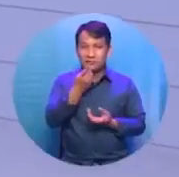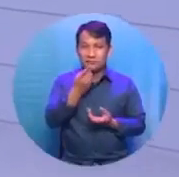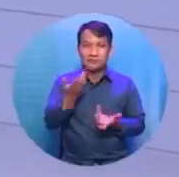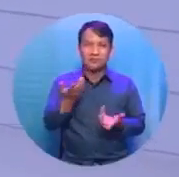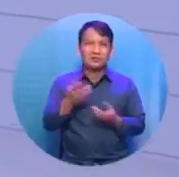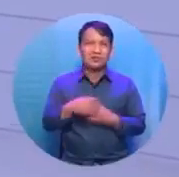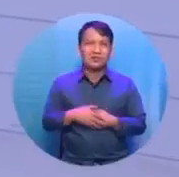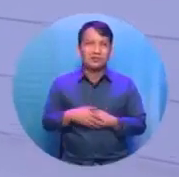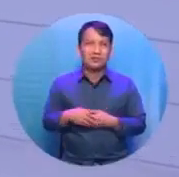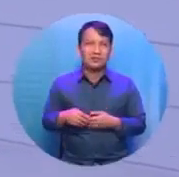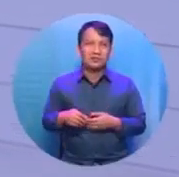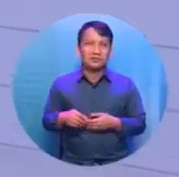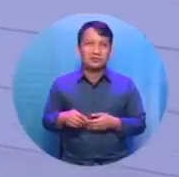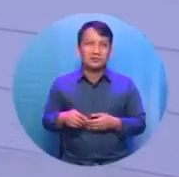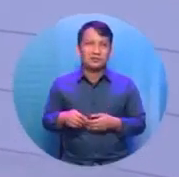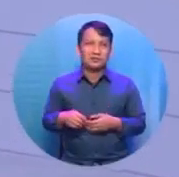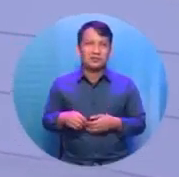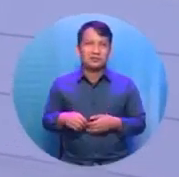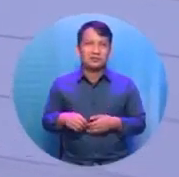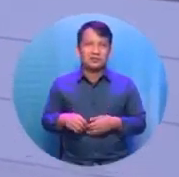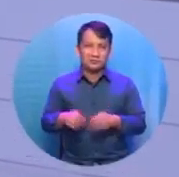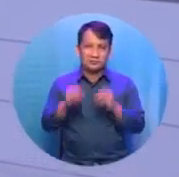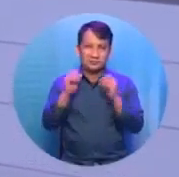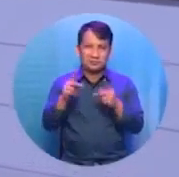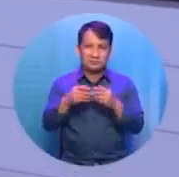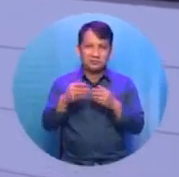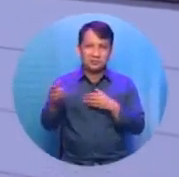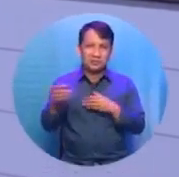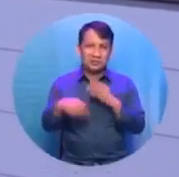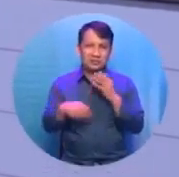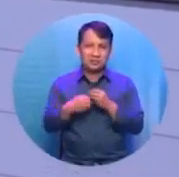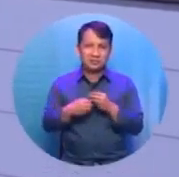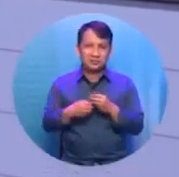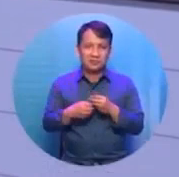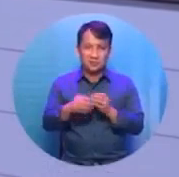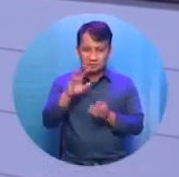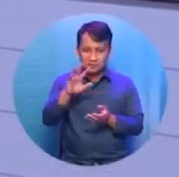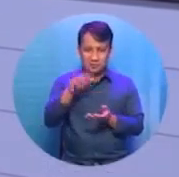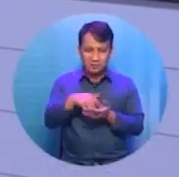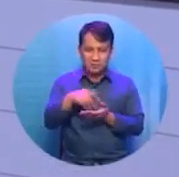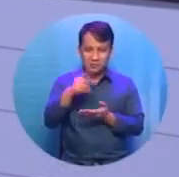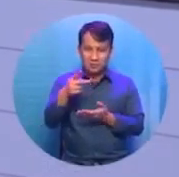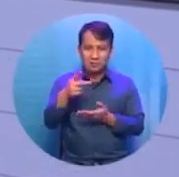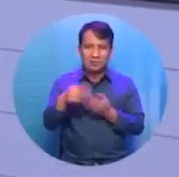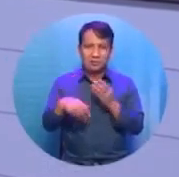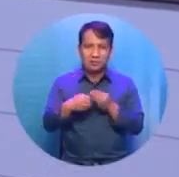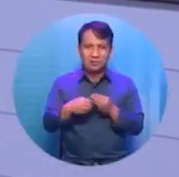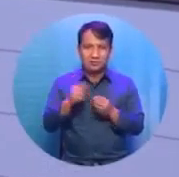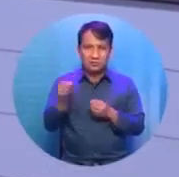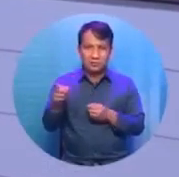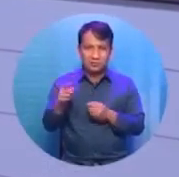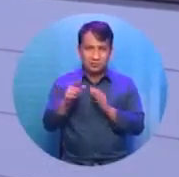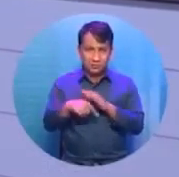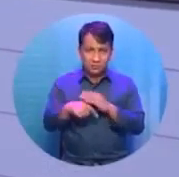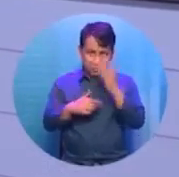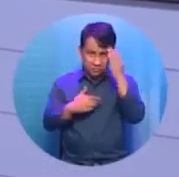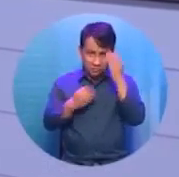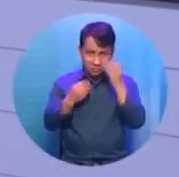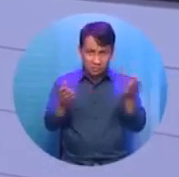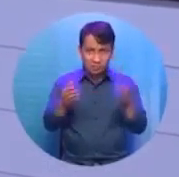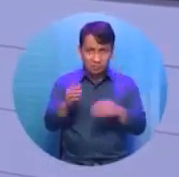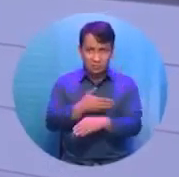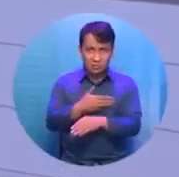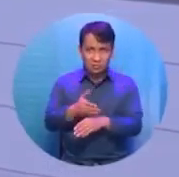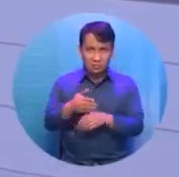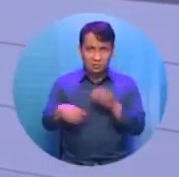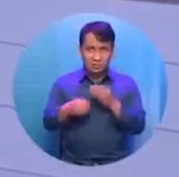Wala. Walang dessert. Pero okay na yan. Hindi nakapaganda ng dessert. Oh, 5,000 pesos ka na ngayon. Marunong, kaya mo bang kantahin